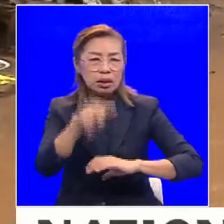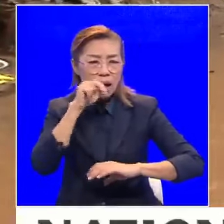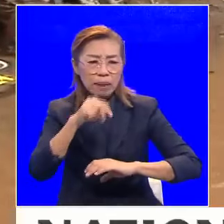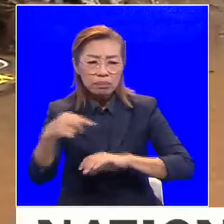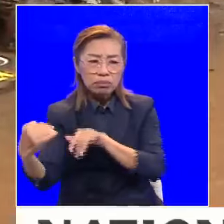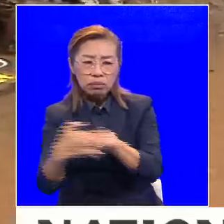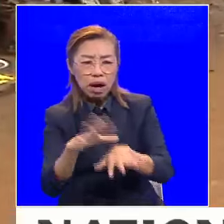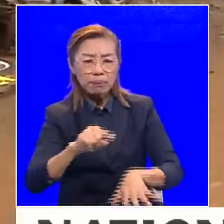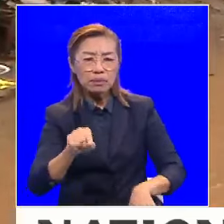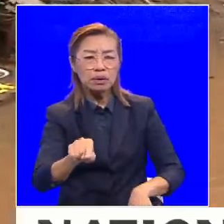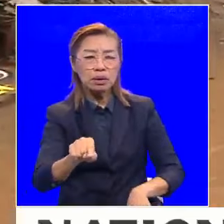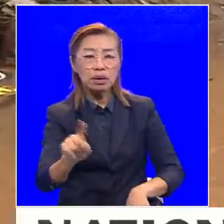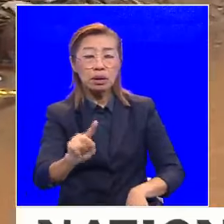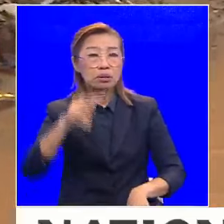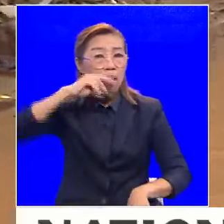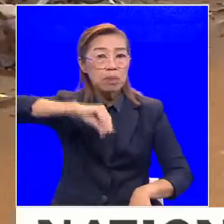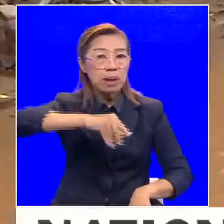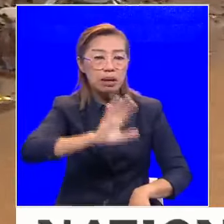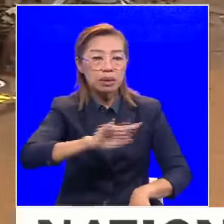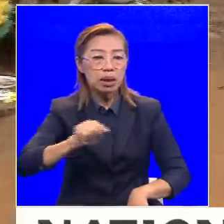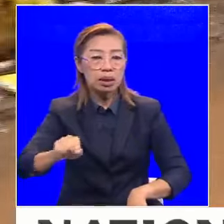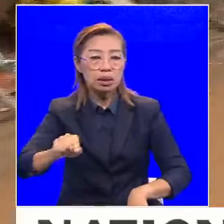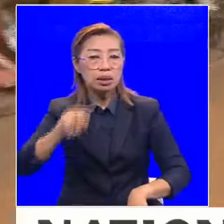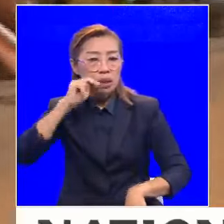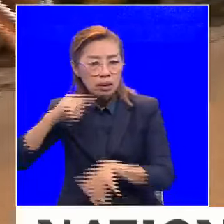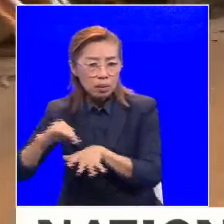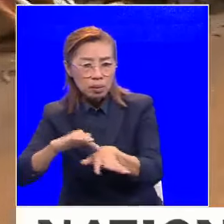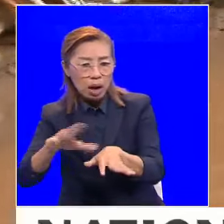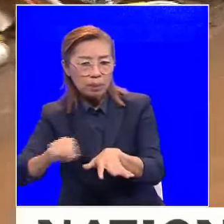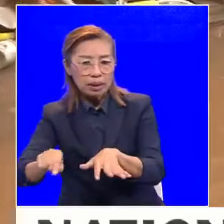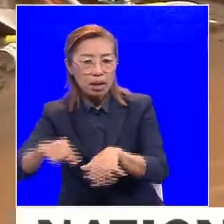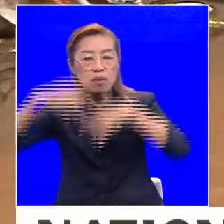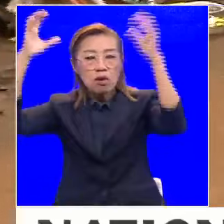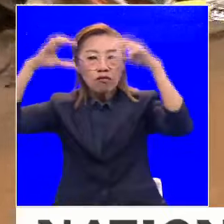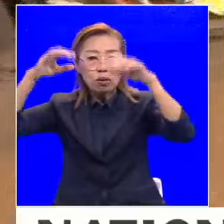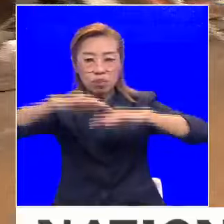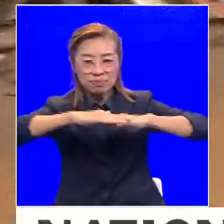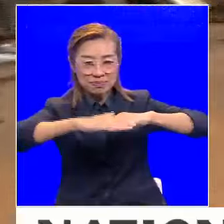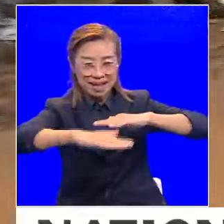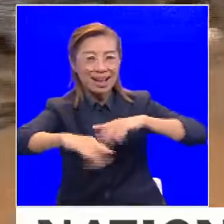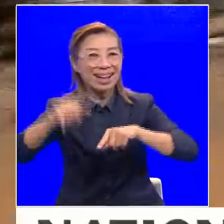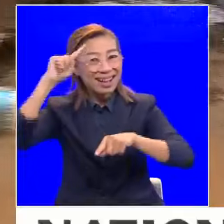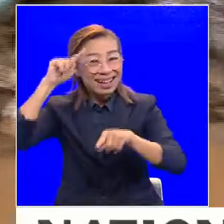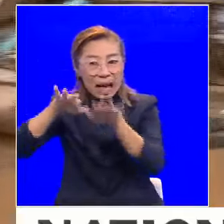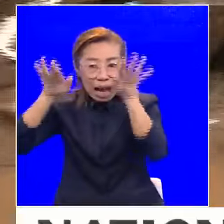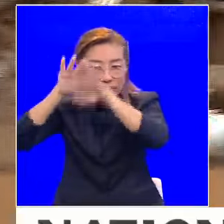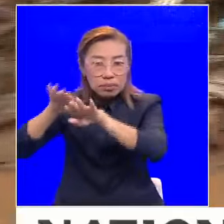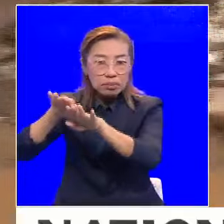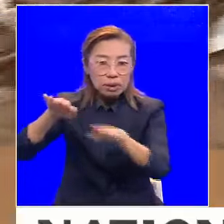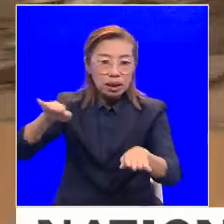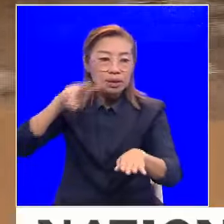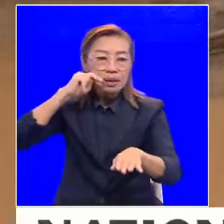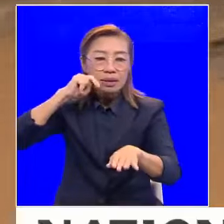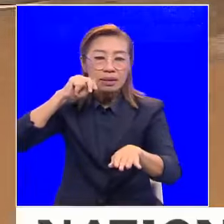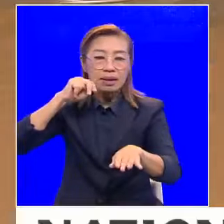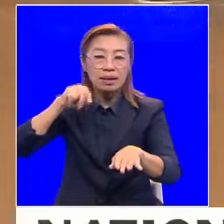ไม่ใช่มาจากน้ำประปาแน่นอนนะคะเป็นน้ำที่เกิดมาจากน้ำฝนแล้วก็มีลักษณะเป็นเหมือนน้ำหลากไหลลงมาอันนี้ไหลลงไปจะไหลไปอยู่